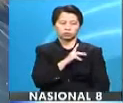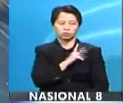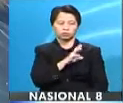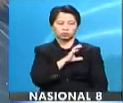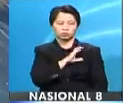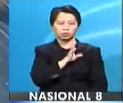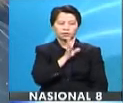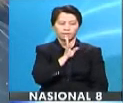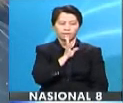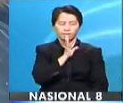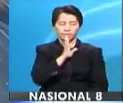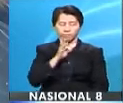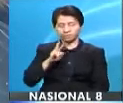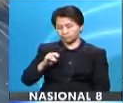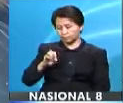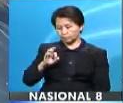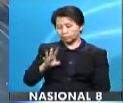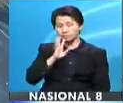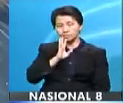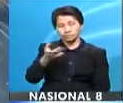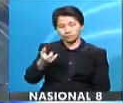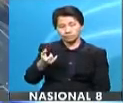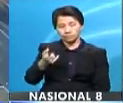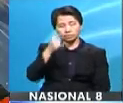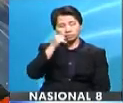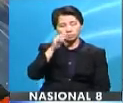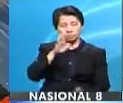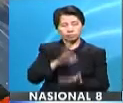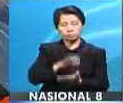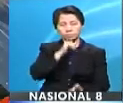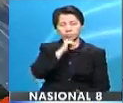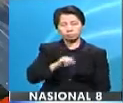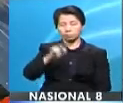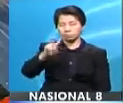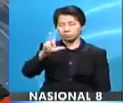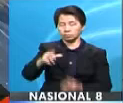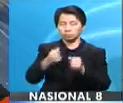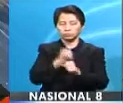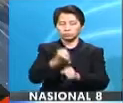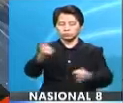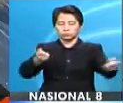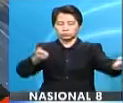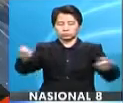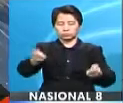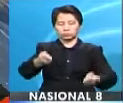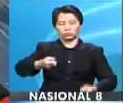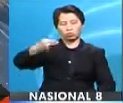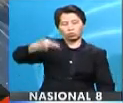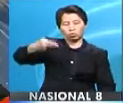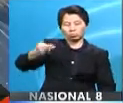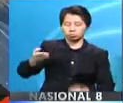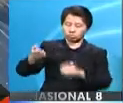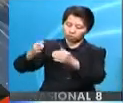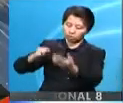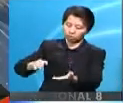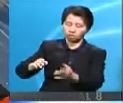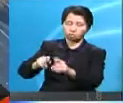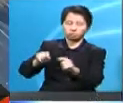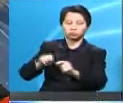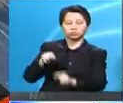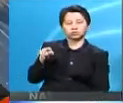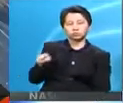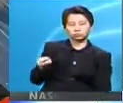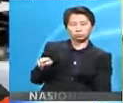nusajaya superintenden Nor Hashim Mohamad Nor Hidayah Ismail 23 tahun yang memandu Honda civik meninggal dunia di tempat